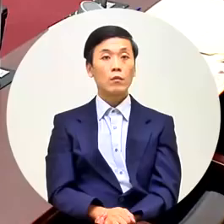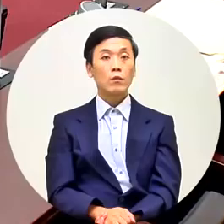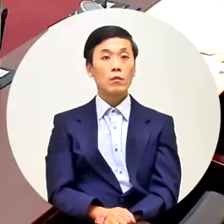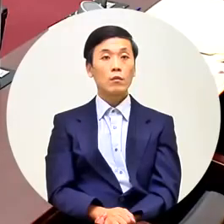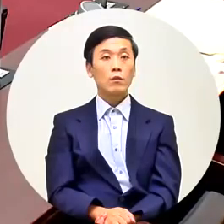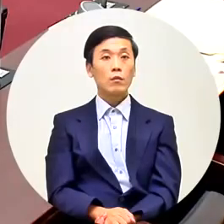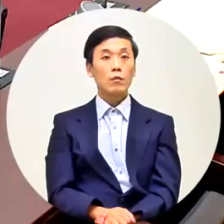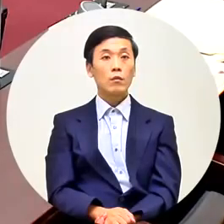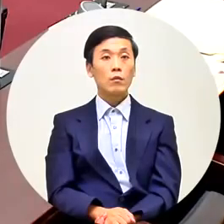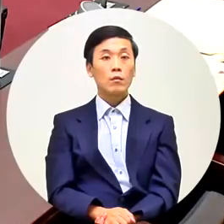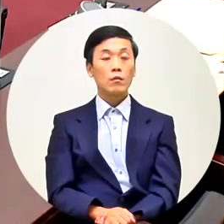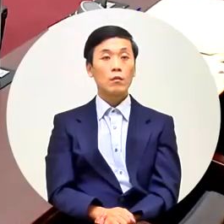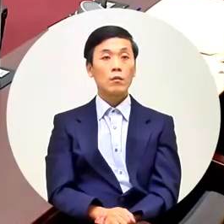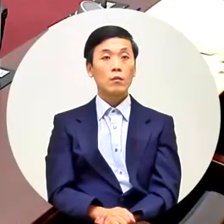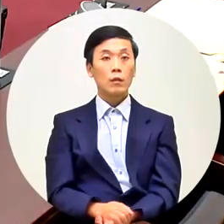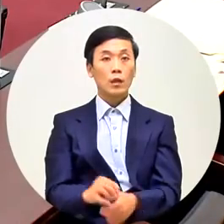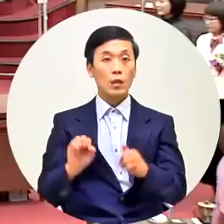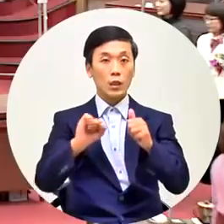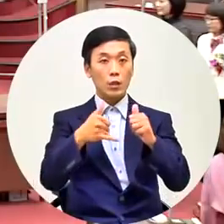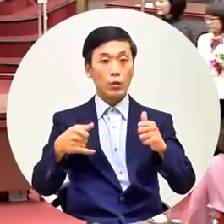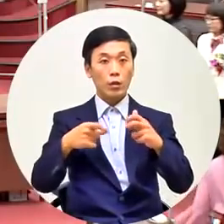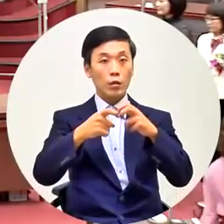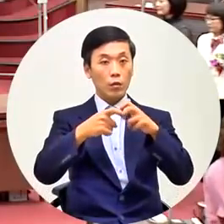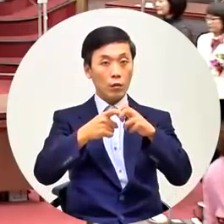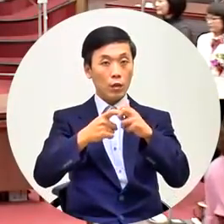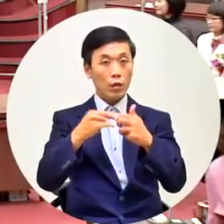请林婉容议员领取选票。